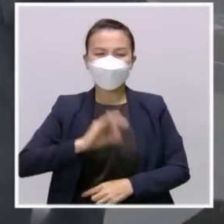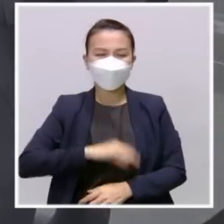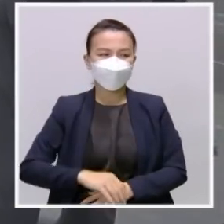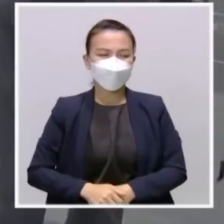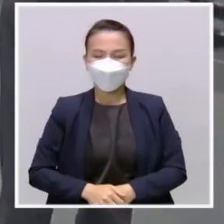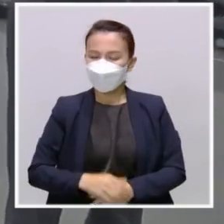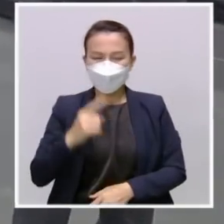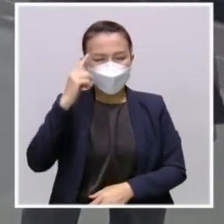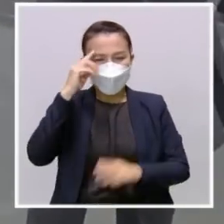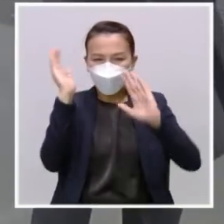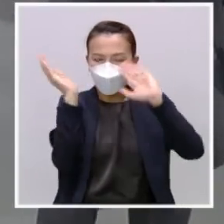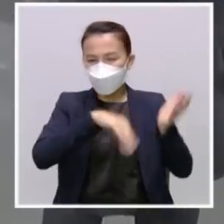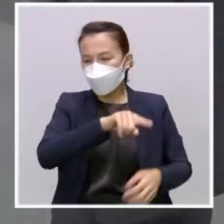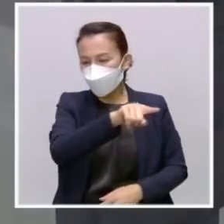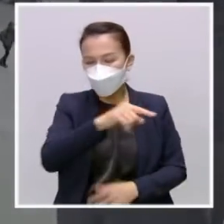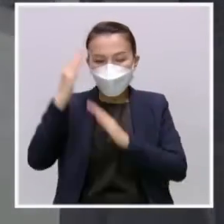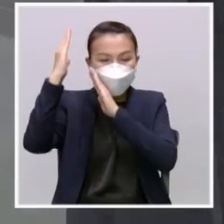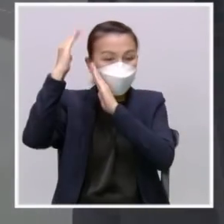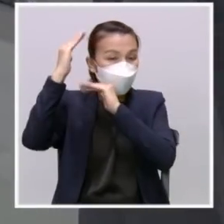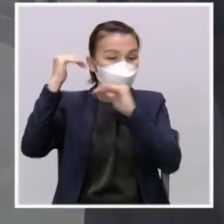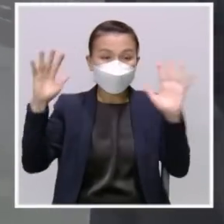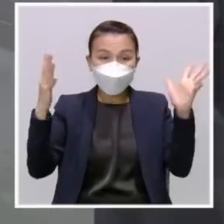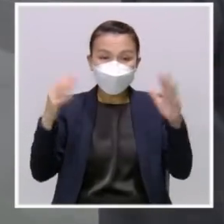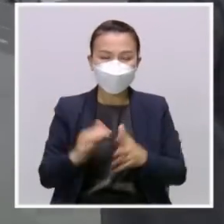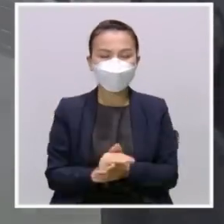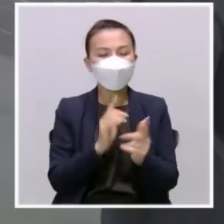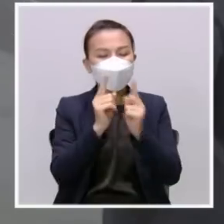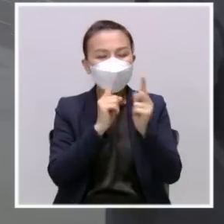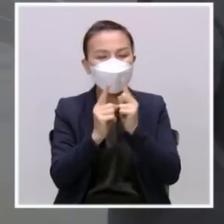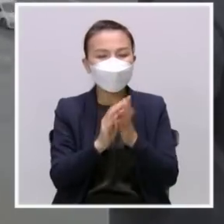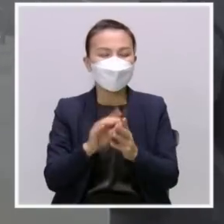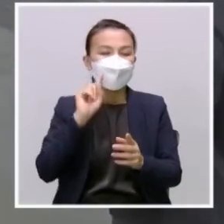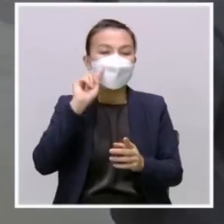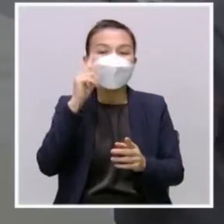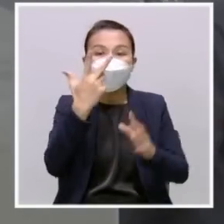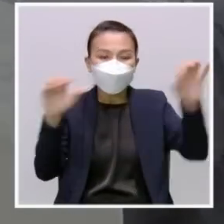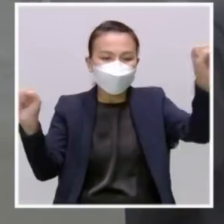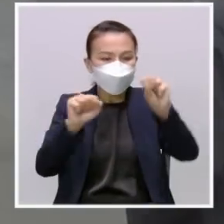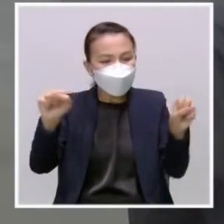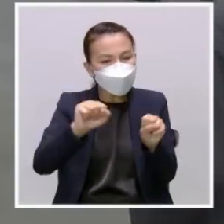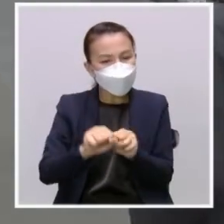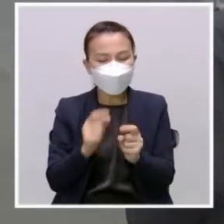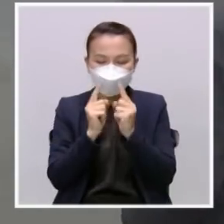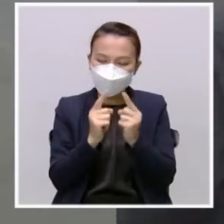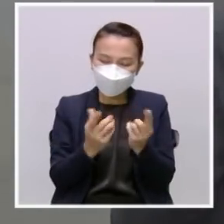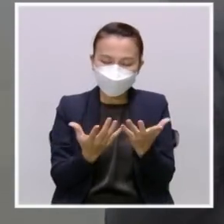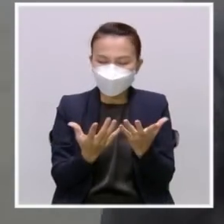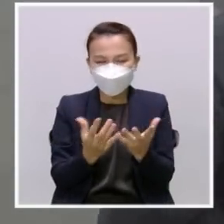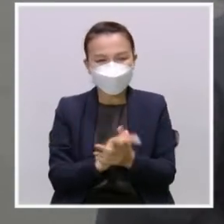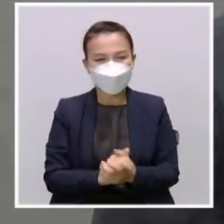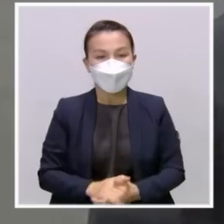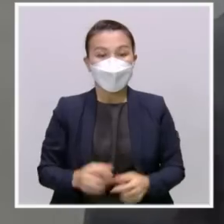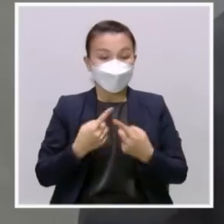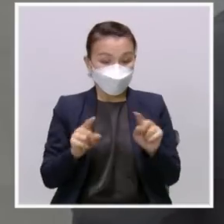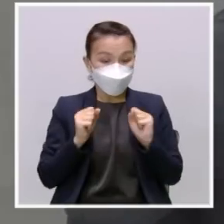รัฐและพันธมิตรนะคะดังนั้นก็เลยไม่คาดหวังอะไรมากนักกับการเจรจาทั้ง3รอบที่จะมีขึ้นอย่างไรก็ตามเขาก็ยังพยายามคิดบวกน